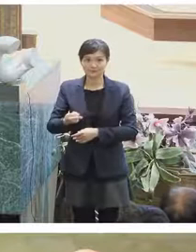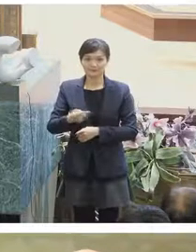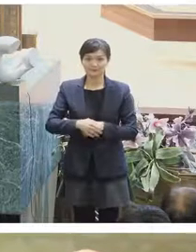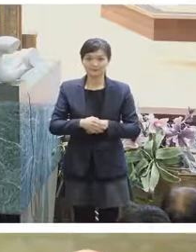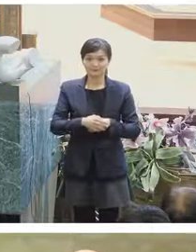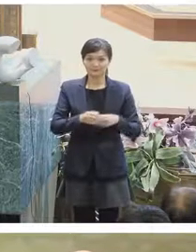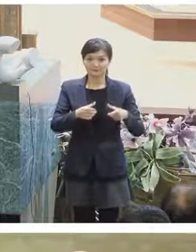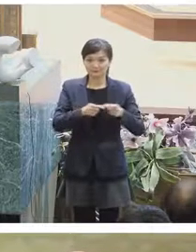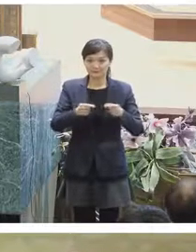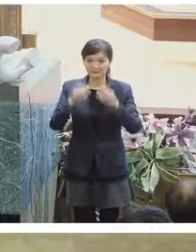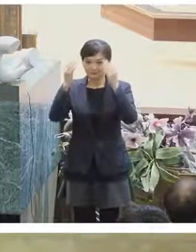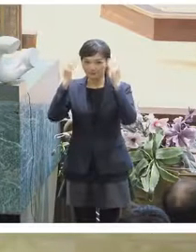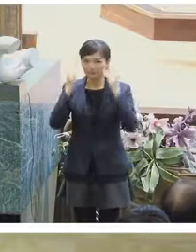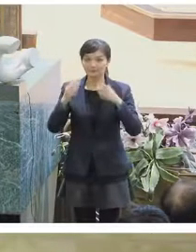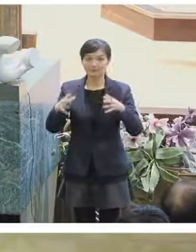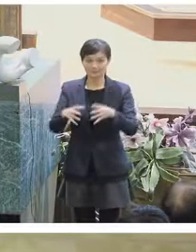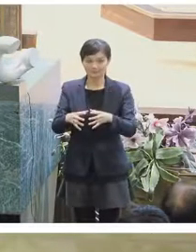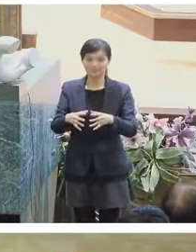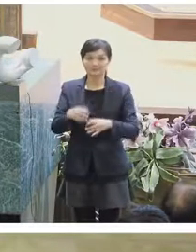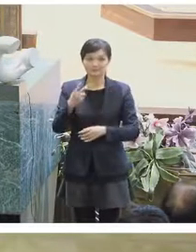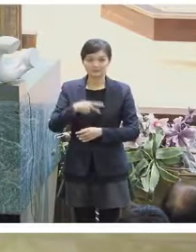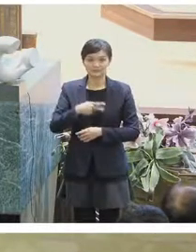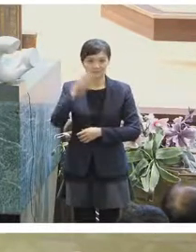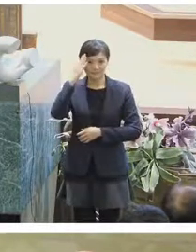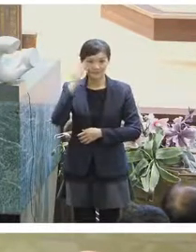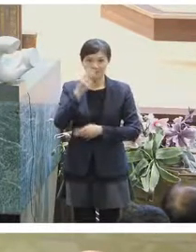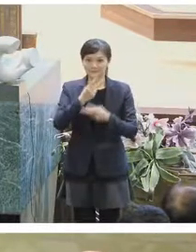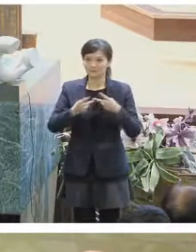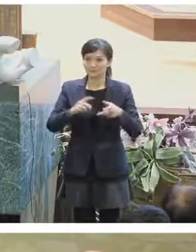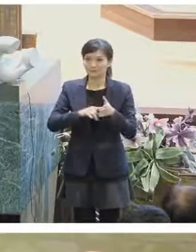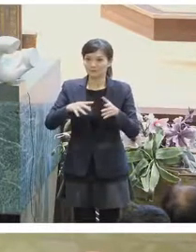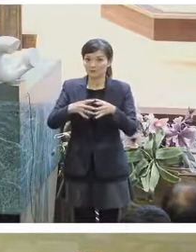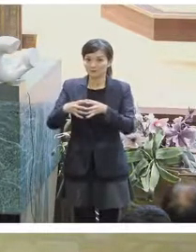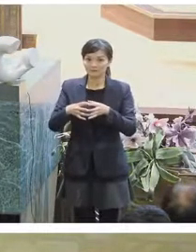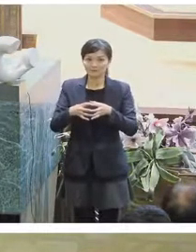韩组成的面向太阳黑客松社群。